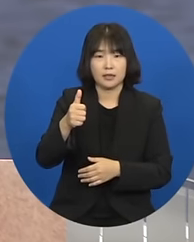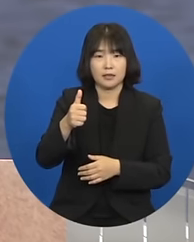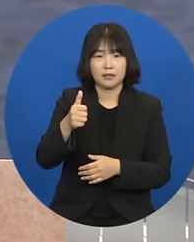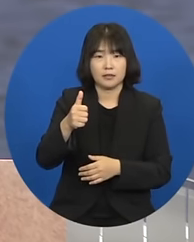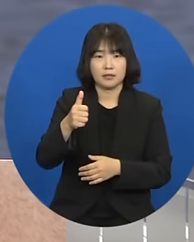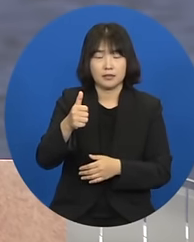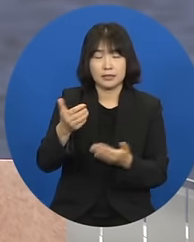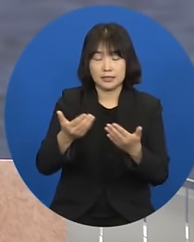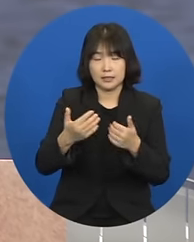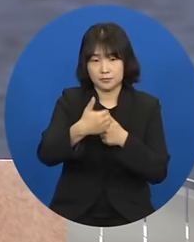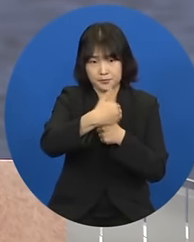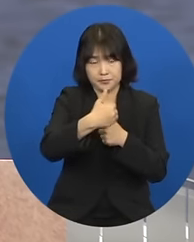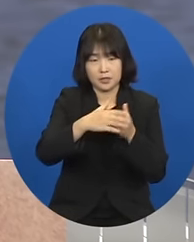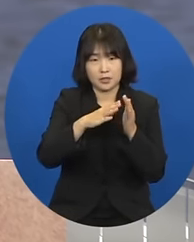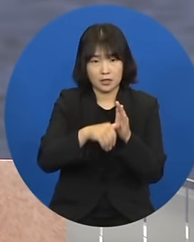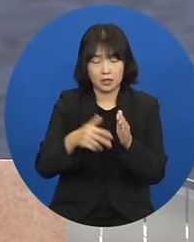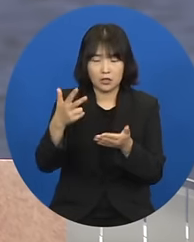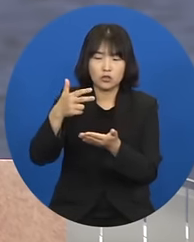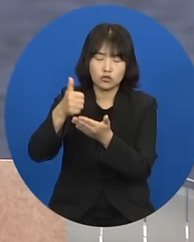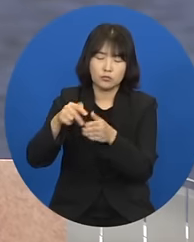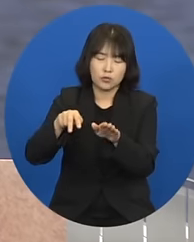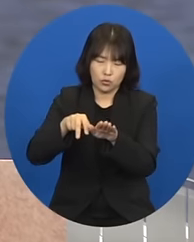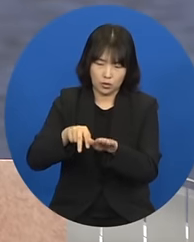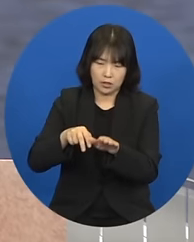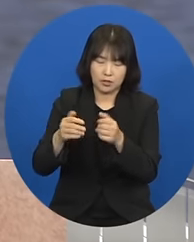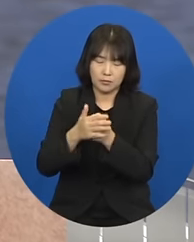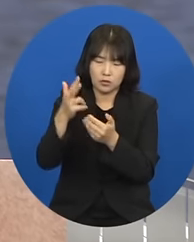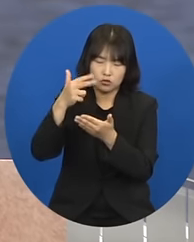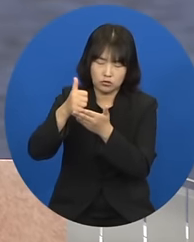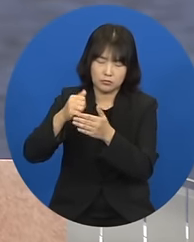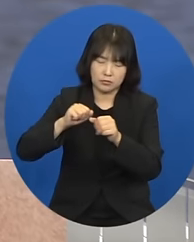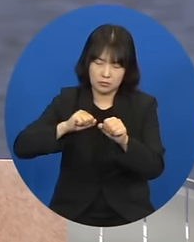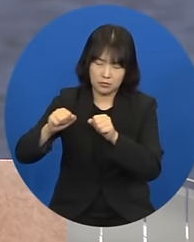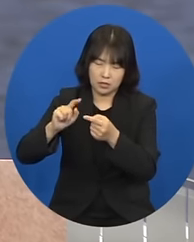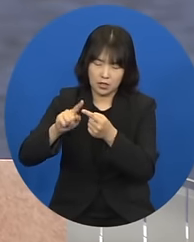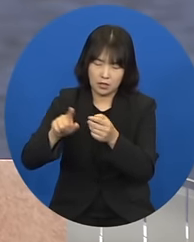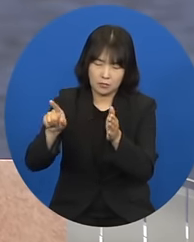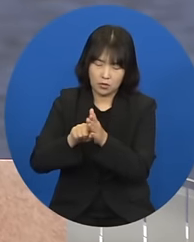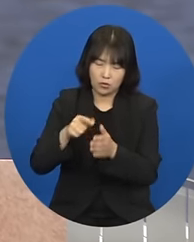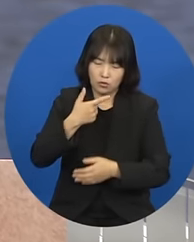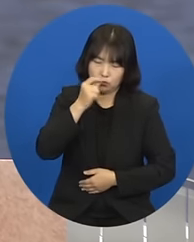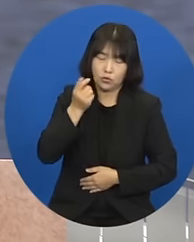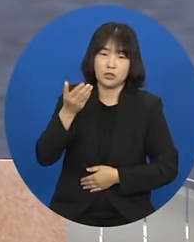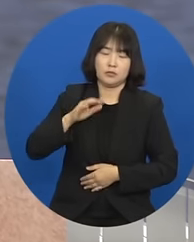주님의 속해 있니 주님이 하실 것을 믿고 부족했지만 순종했습니다.